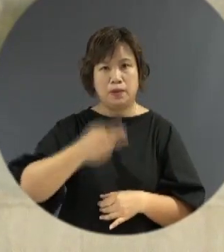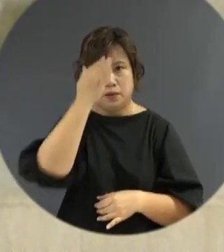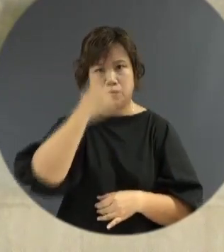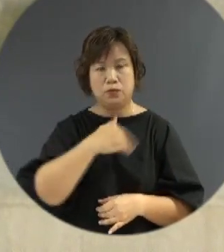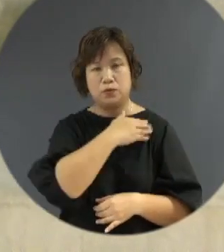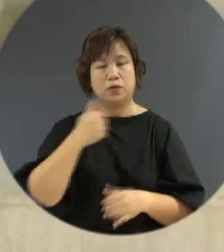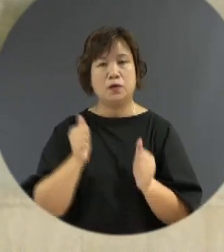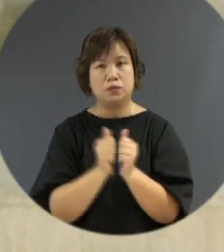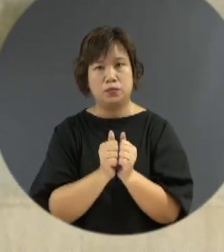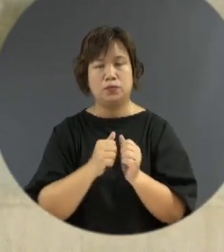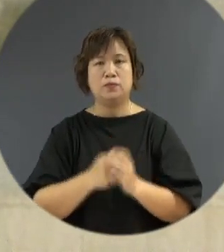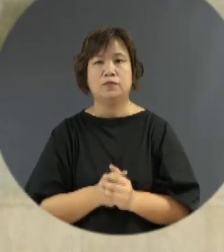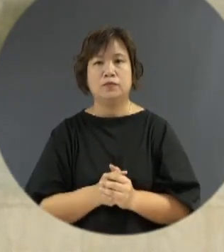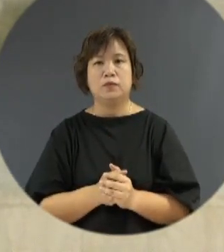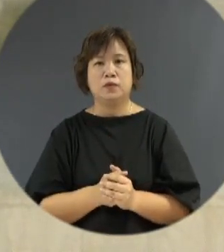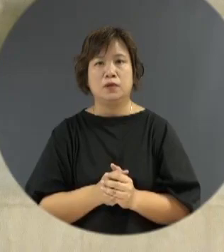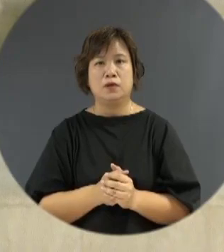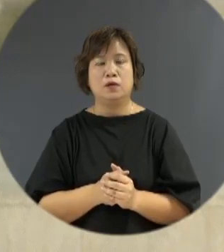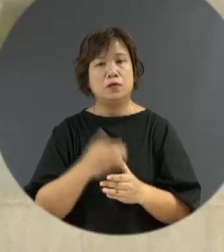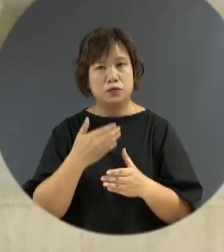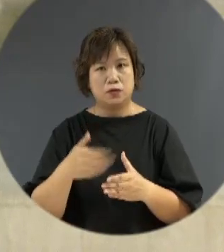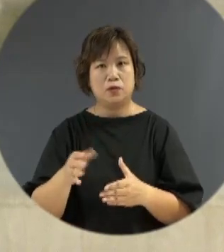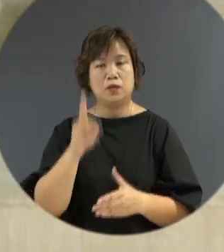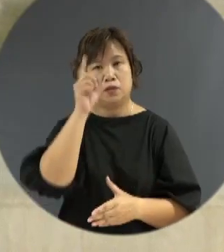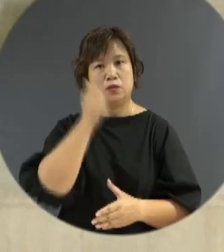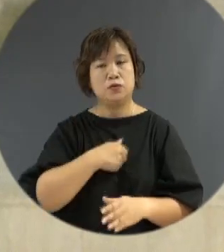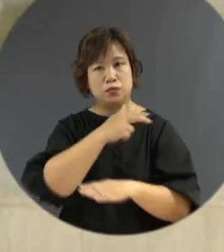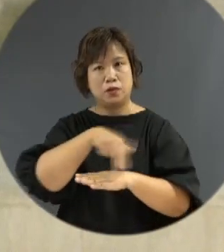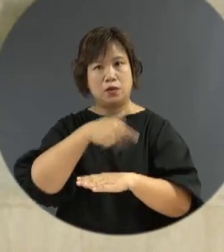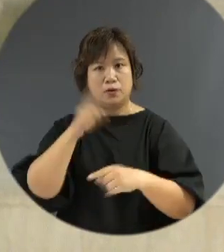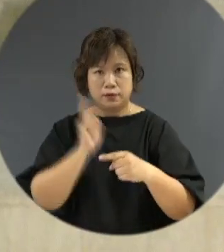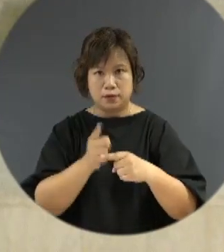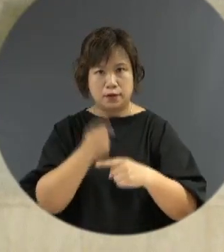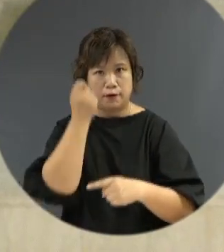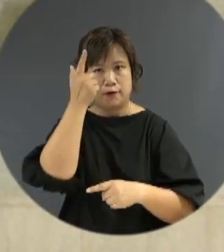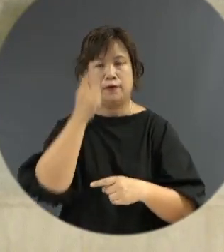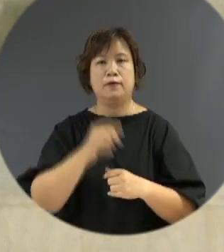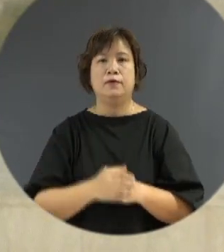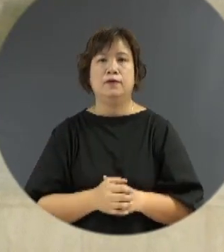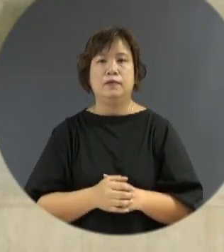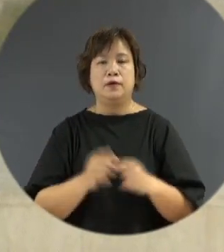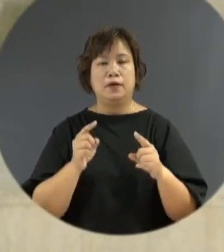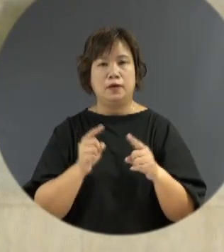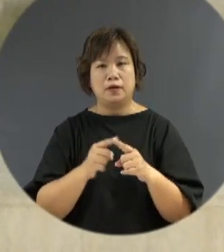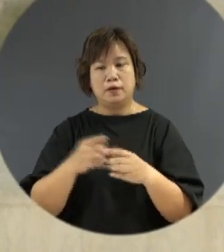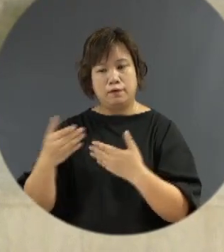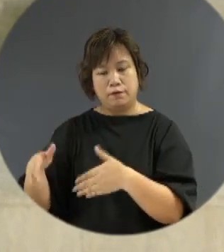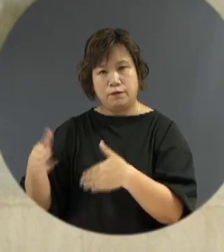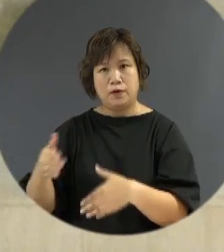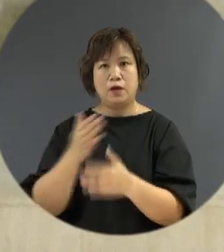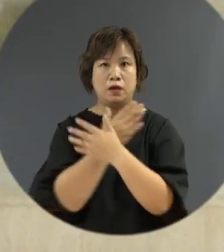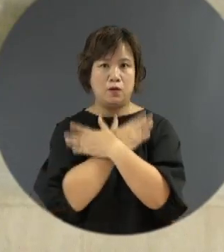见天主的圣意妙不可测，人的包容和友爱态